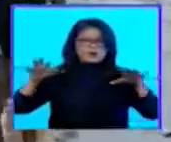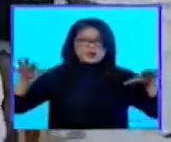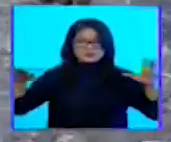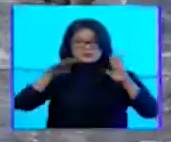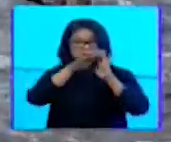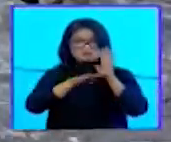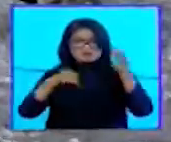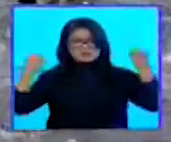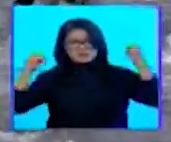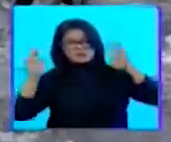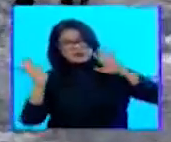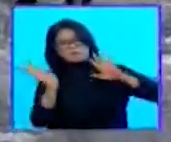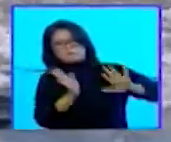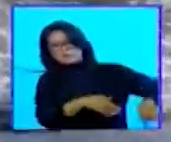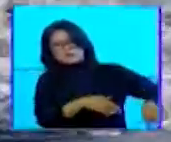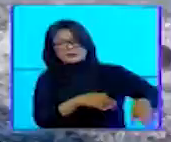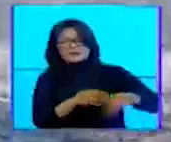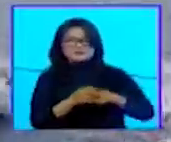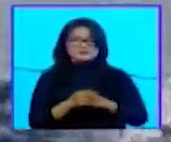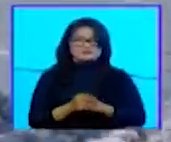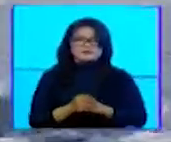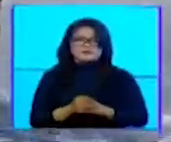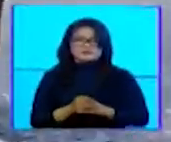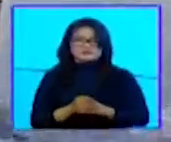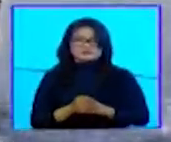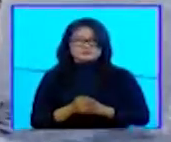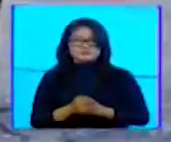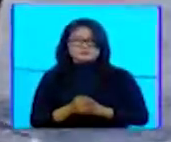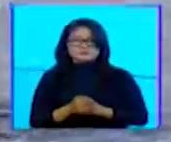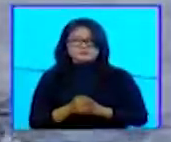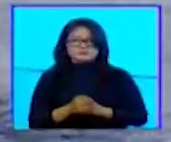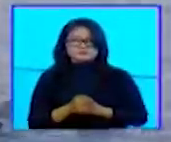kesehatan. Tim Liputan Kontributor melaporkan.